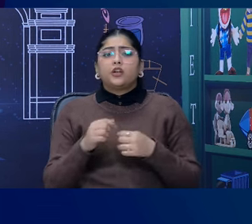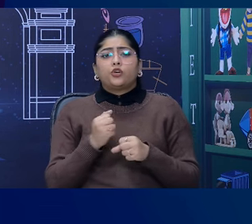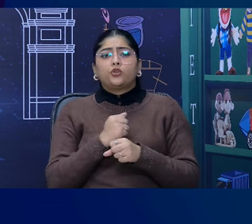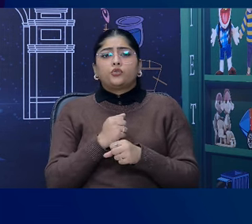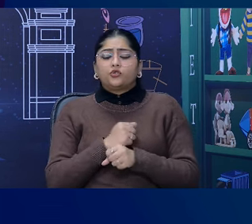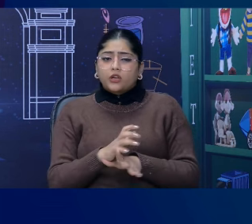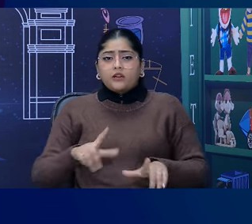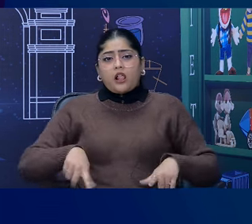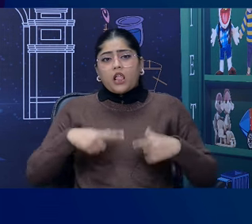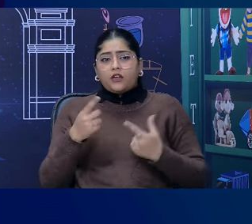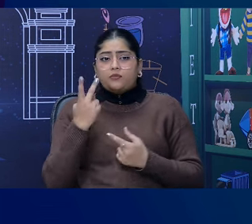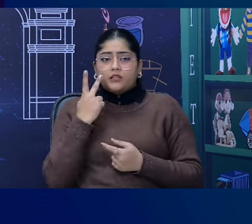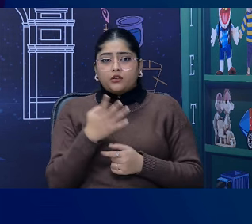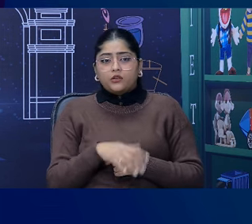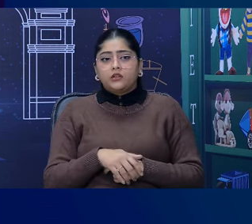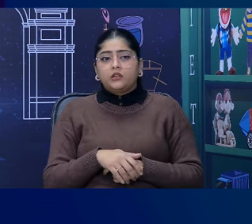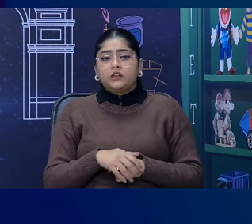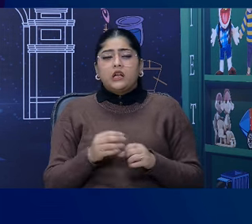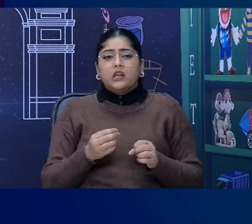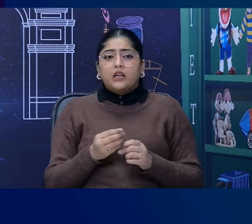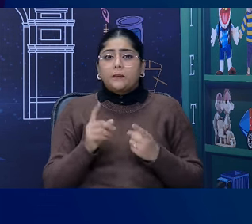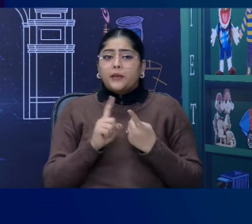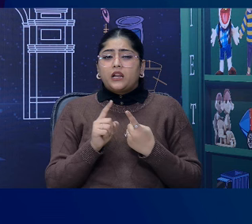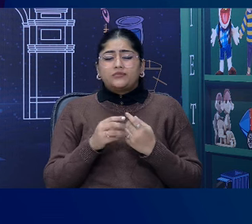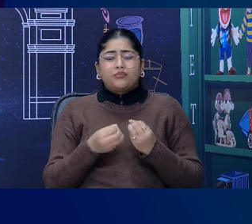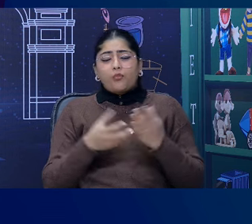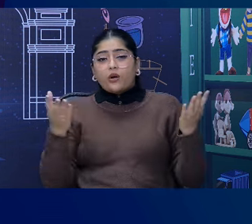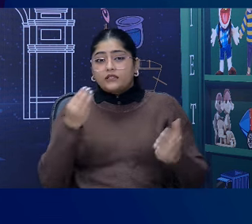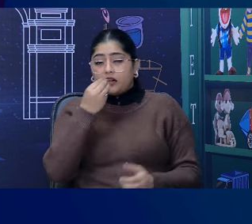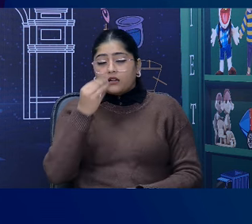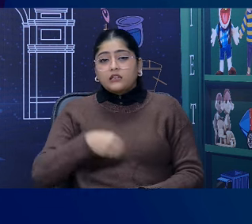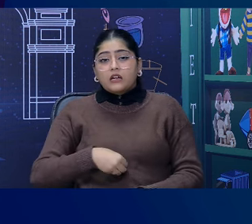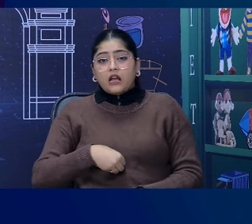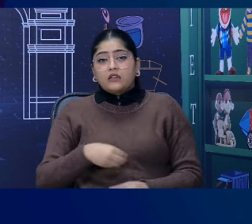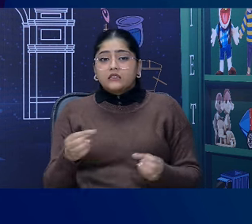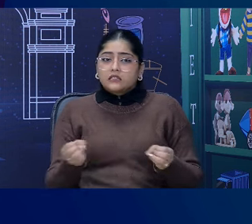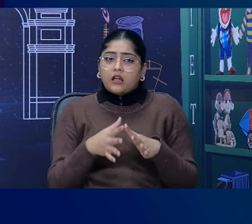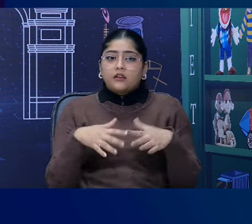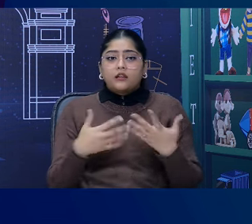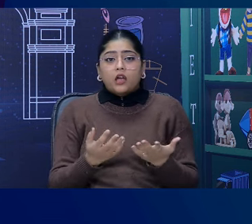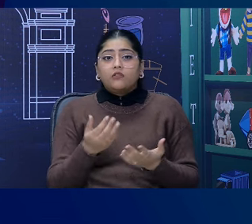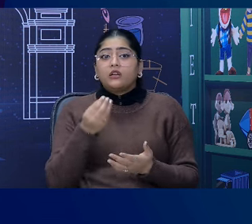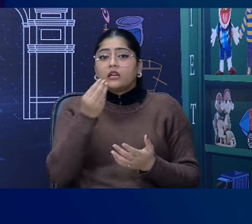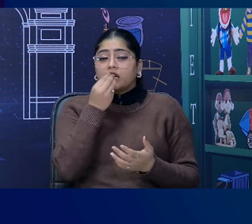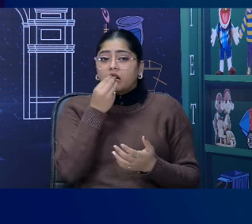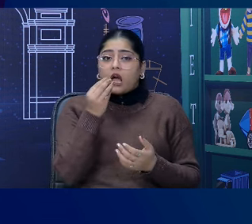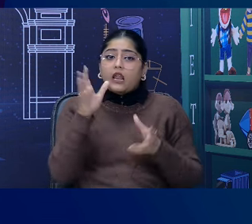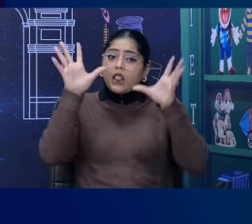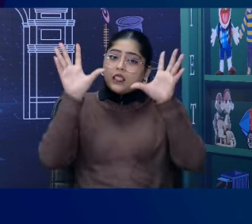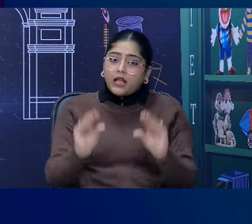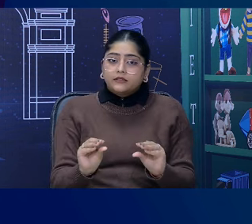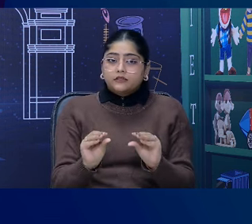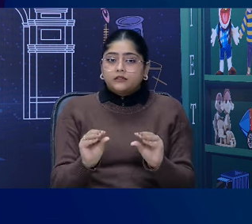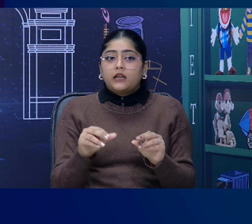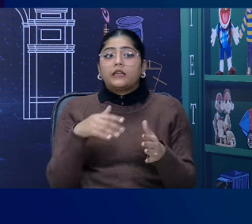क्रिएट करें एपेटाइट चेंजेज या तो हम बहुत सारा खाने लगेंगे आप बिल्कुल भूख खत्म हो जाएगी इसको हम ईटिंग डिसऑर्डर्स में भी बोलते हैं एनोरेक्सिया